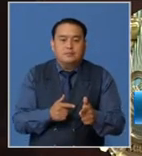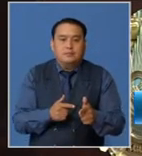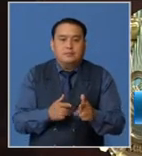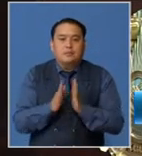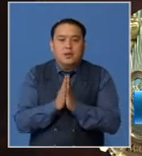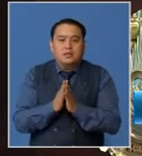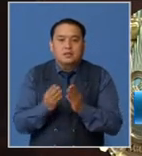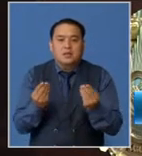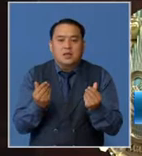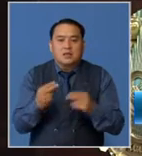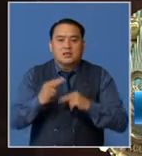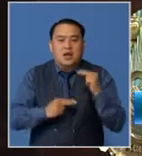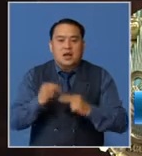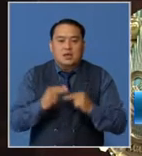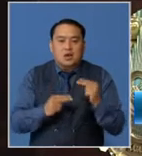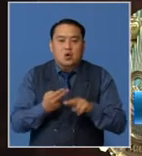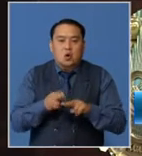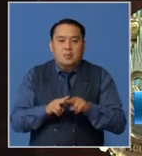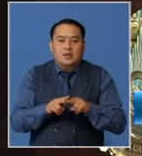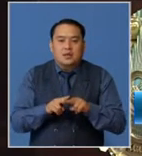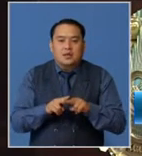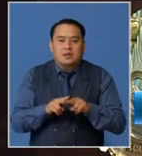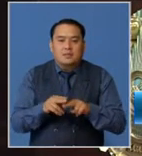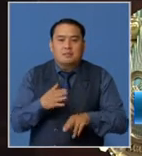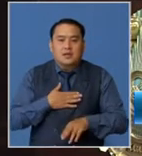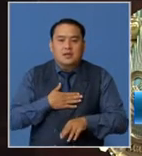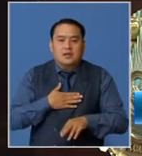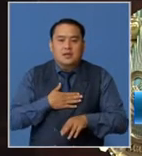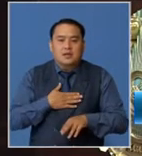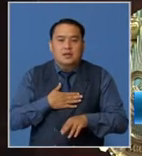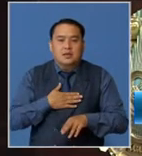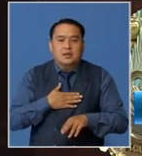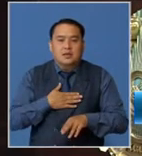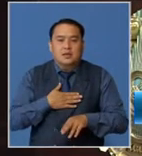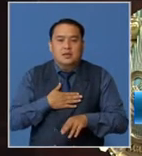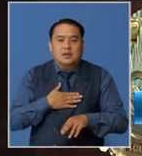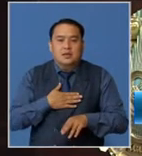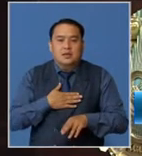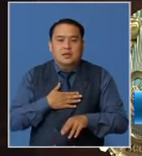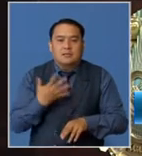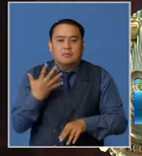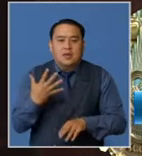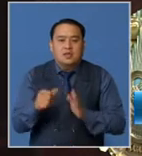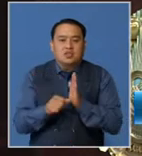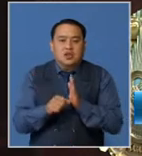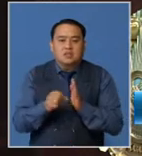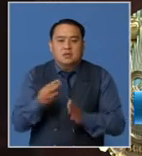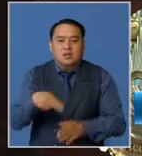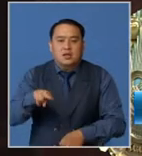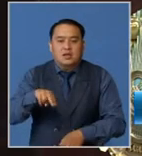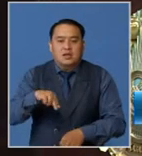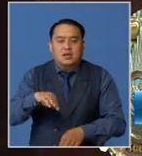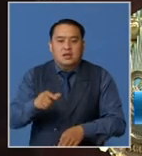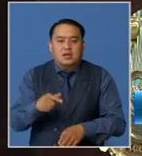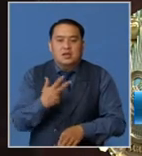просить деньги у нас на строительство. Кроме этого, то, что мы, видите, из 5,6 миллиардов тенге, там